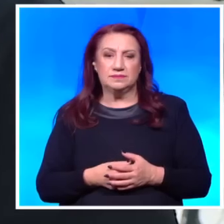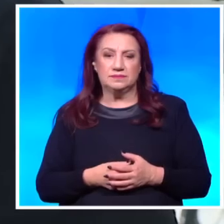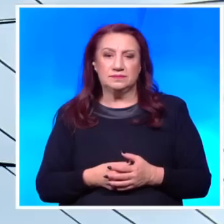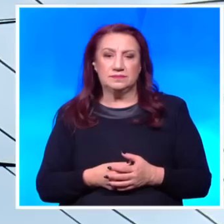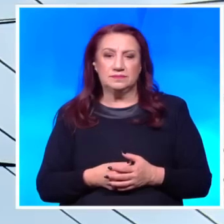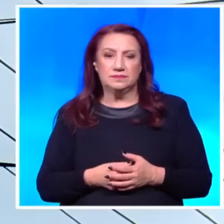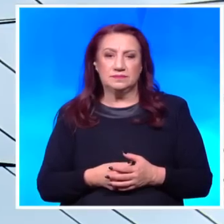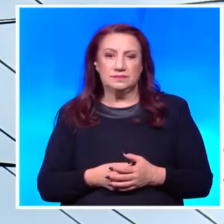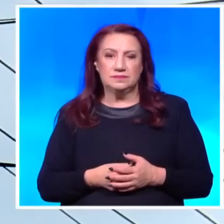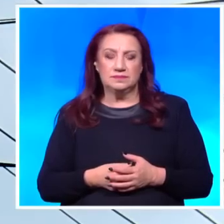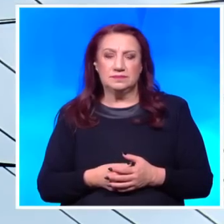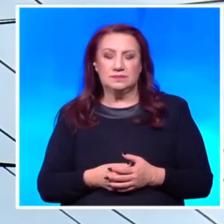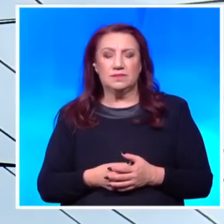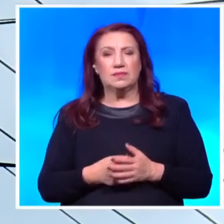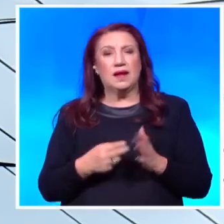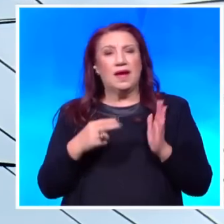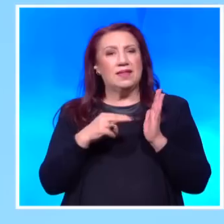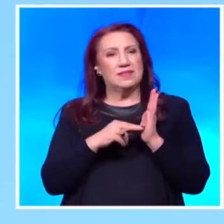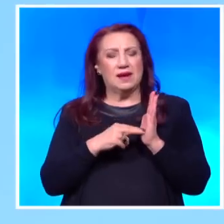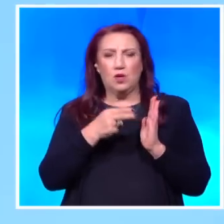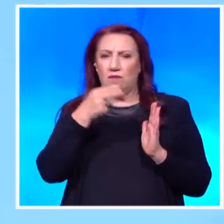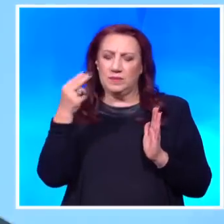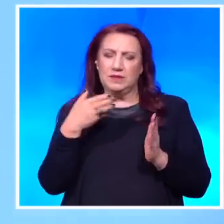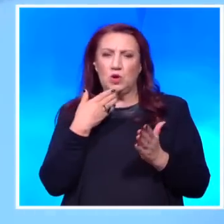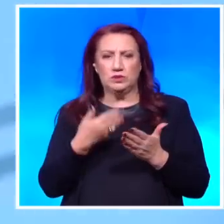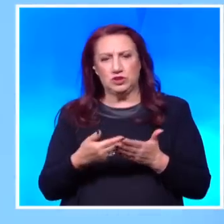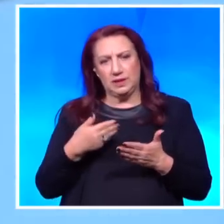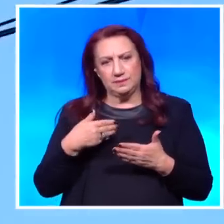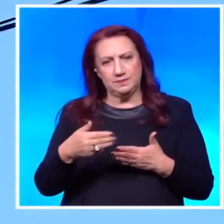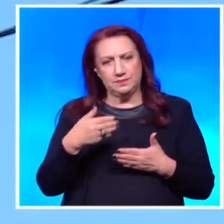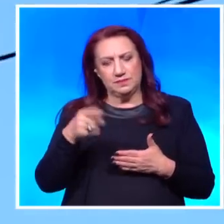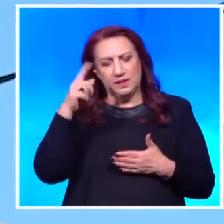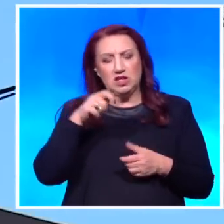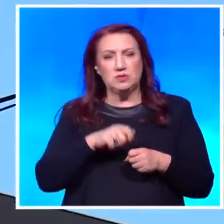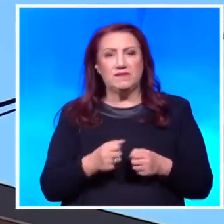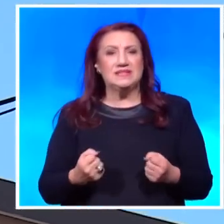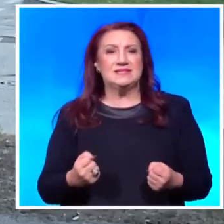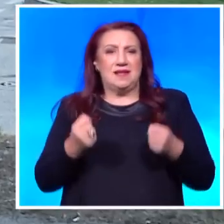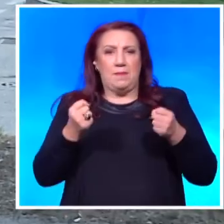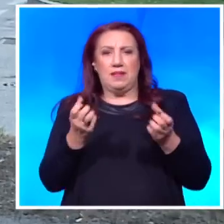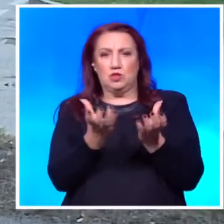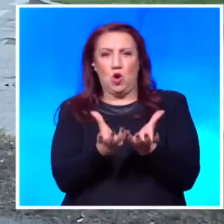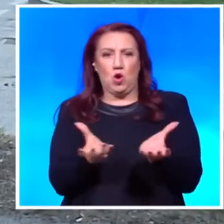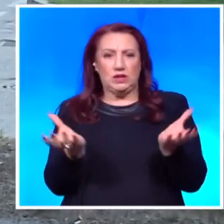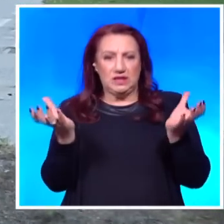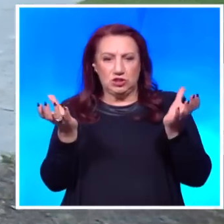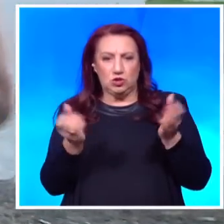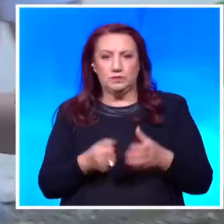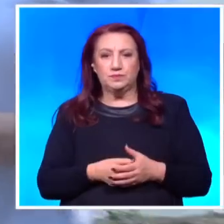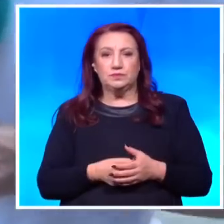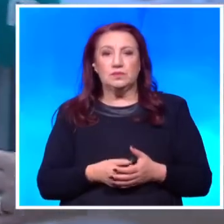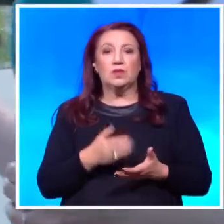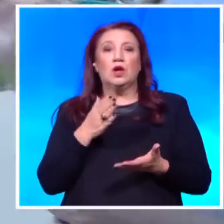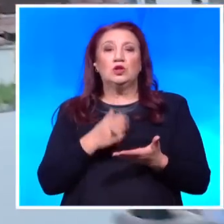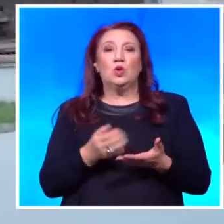гнезда. Енергодружеството е обещало до дни да осигури друга, по-стабилна конструкция. А докато чакат платформата да